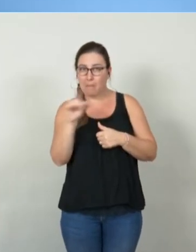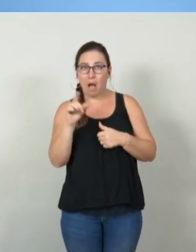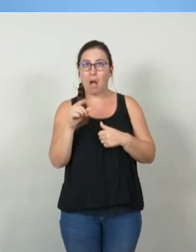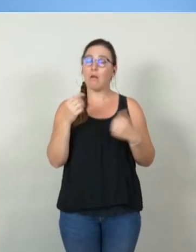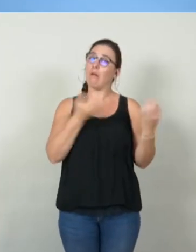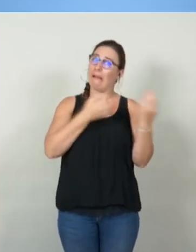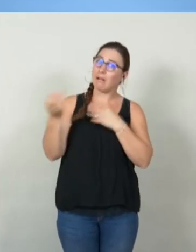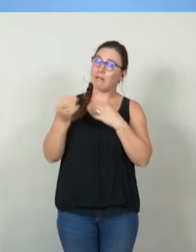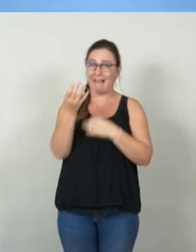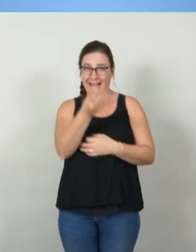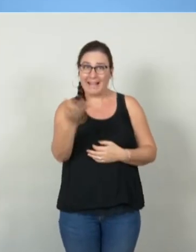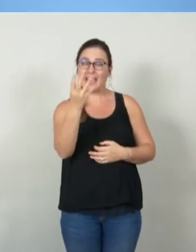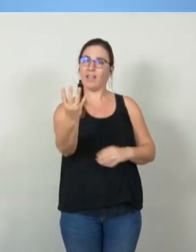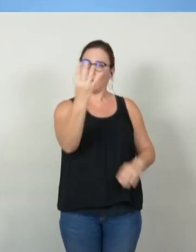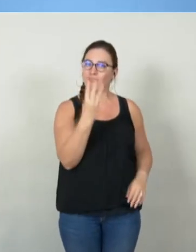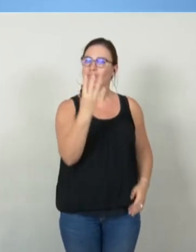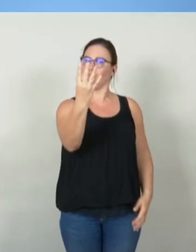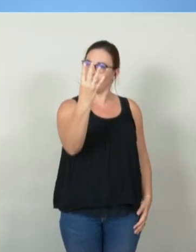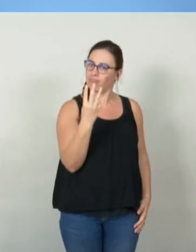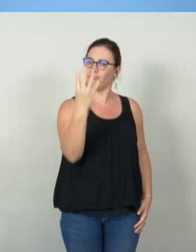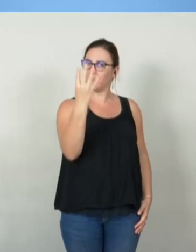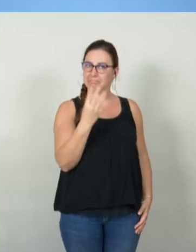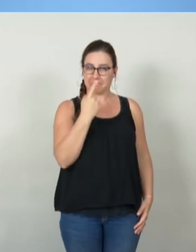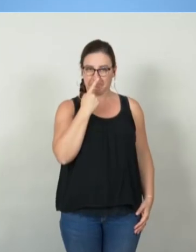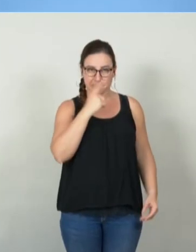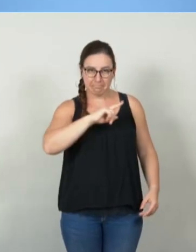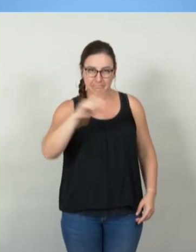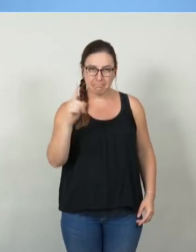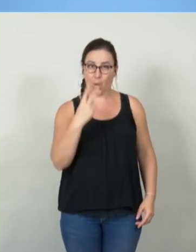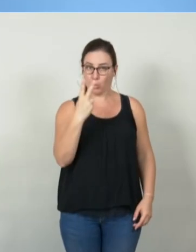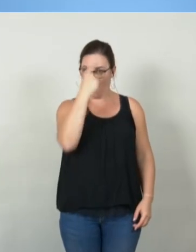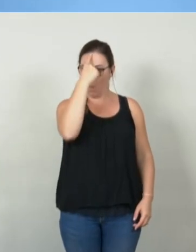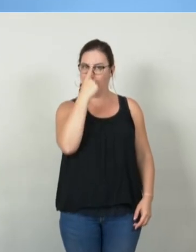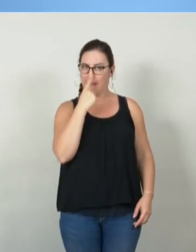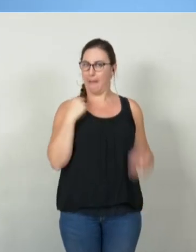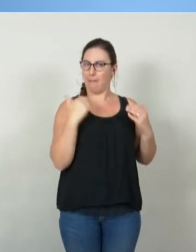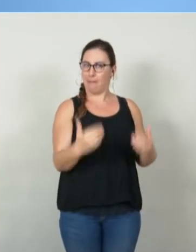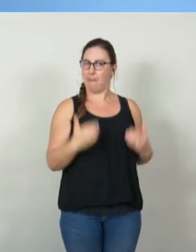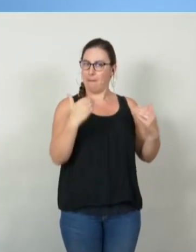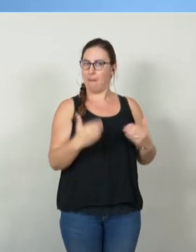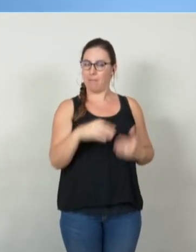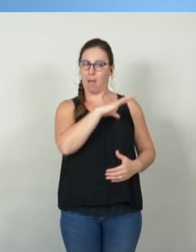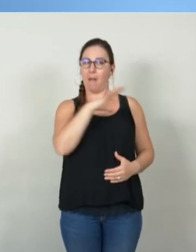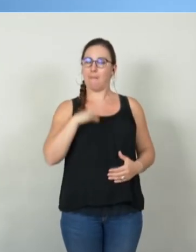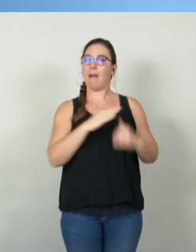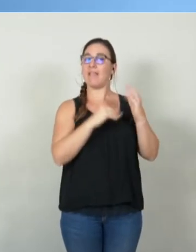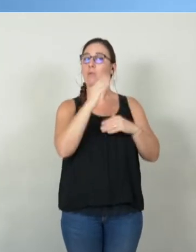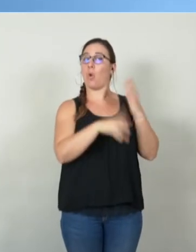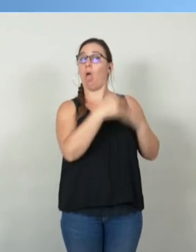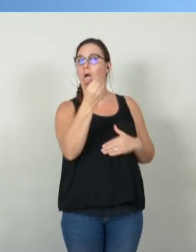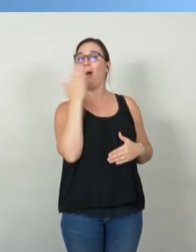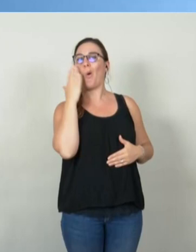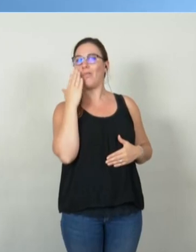régulièrement ces quatre représentants j'ai bien vu deux fidèles qui visiblement connaissent madame l'heureux en dehors mais apparu